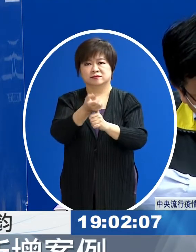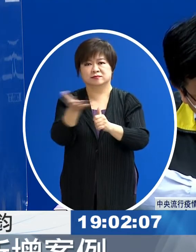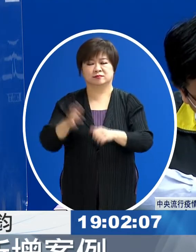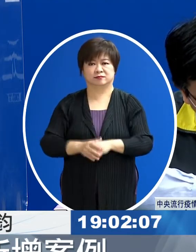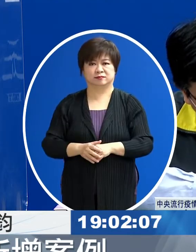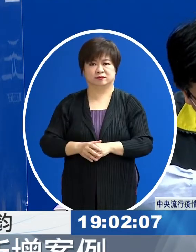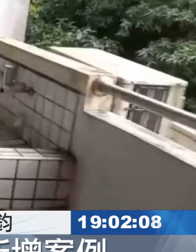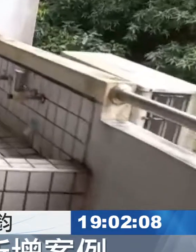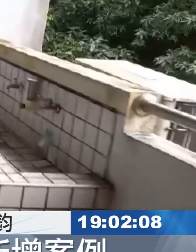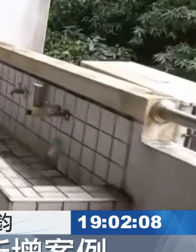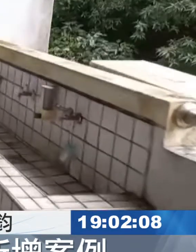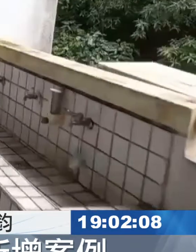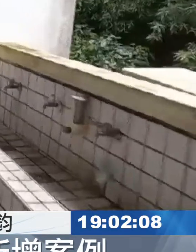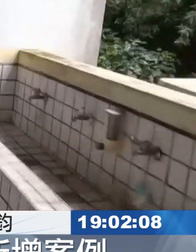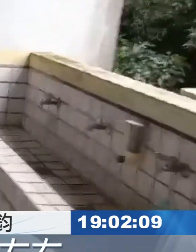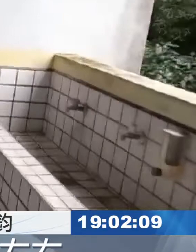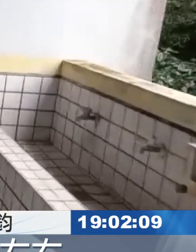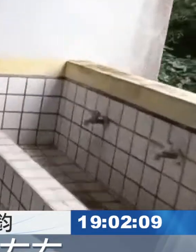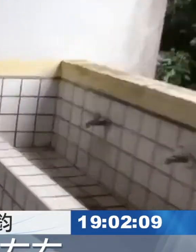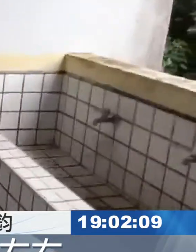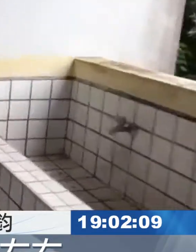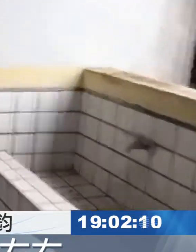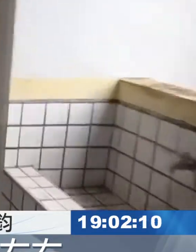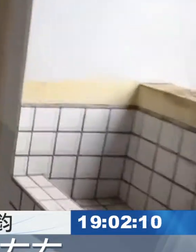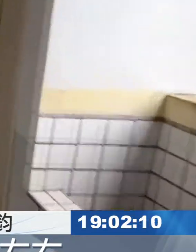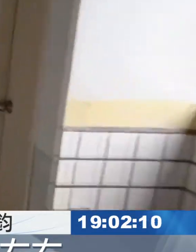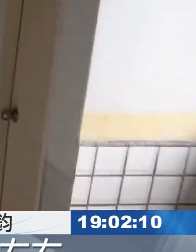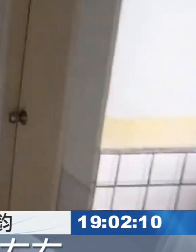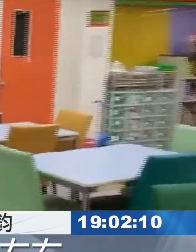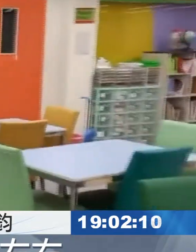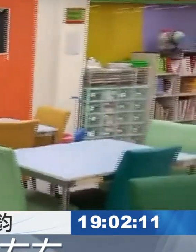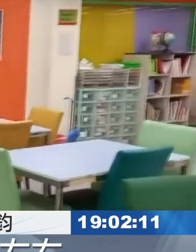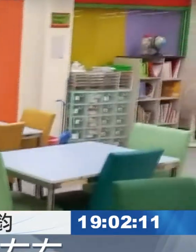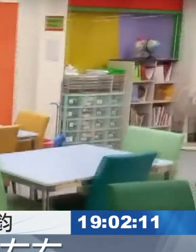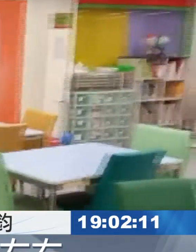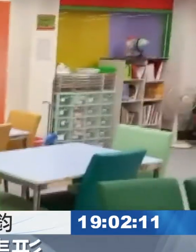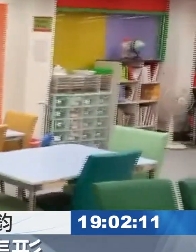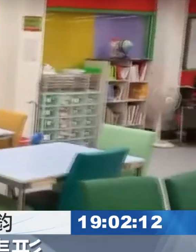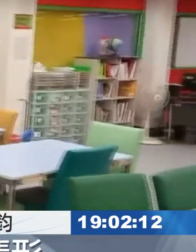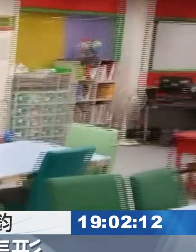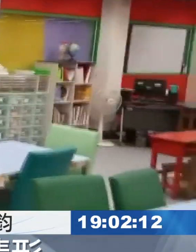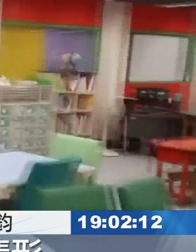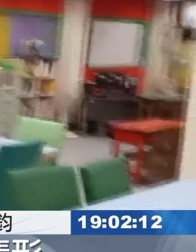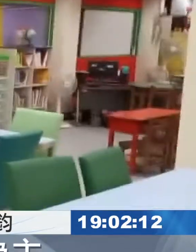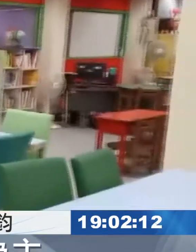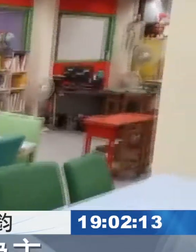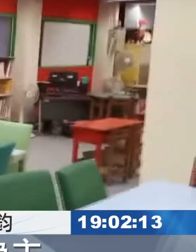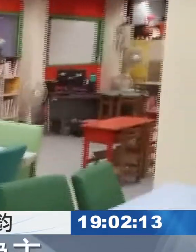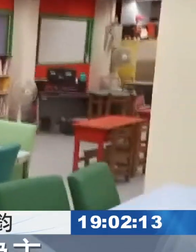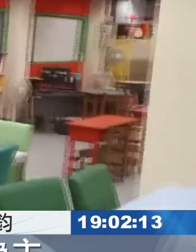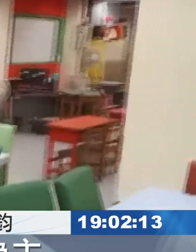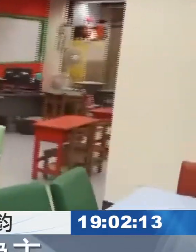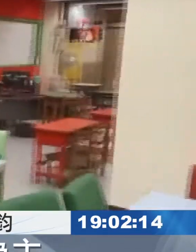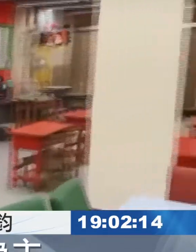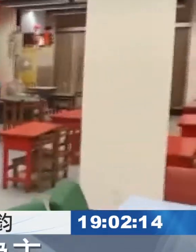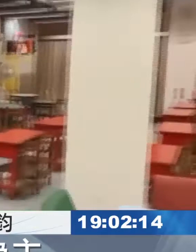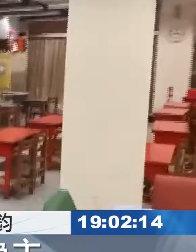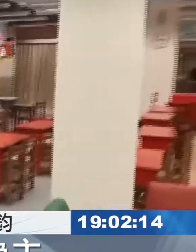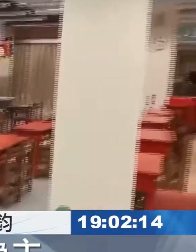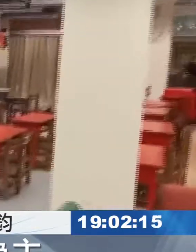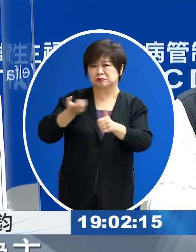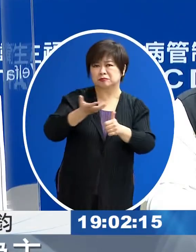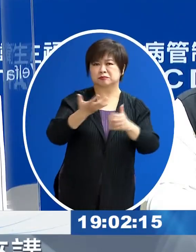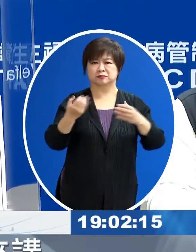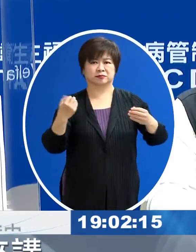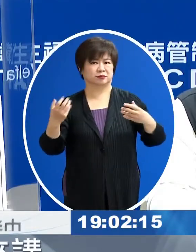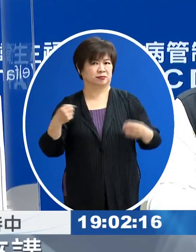最主要还是有新增的这个案例。那现在也还有80例左右，仍属于意料中的一个情形哦。那是以双北这边